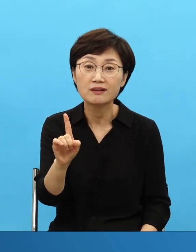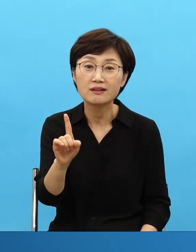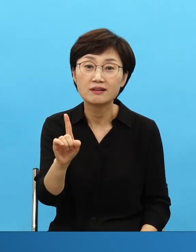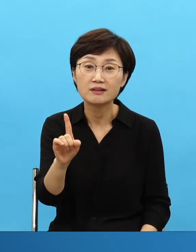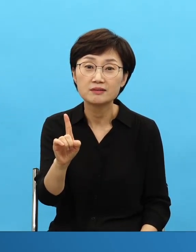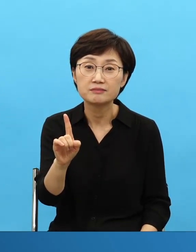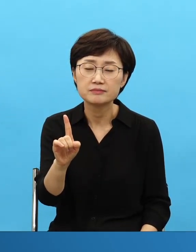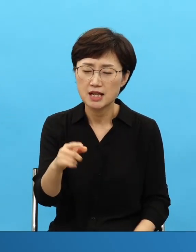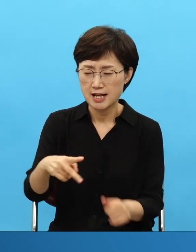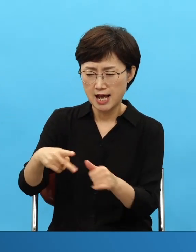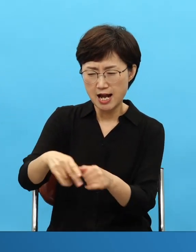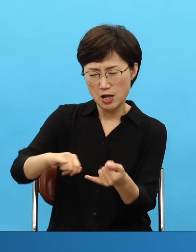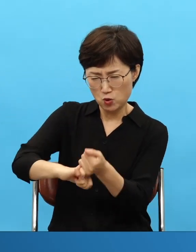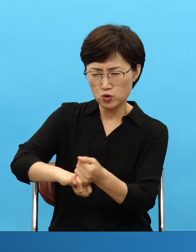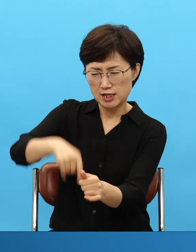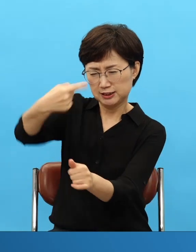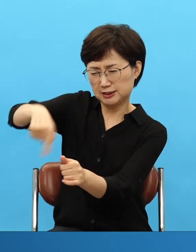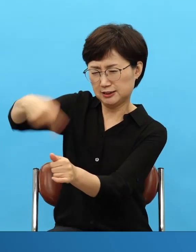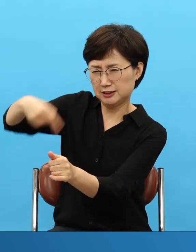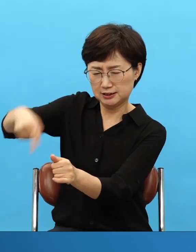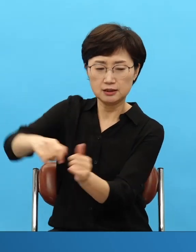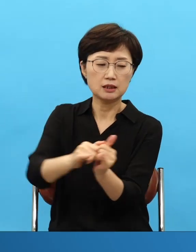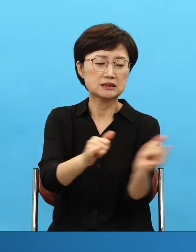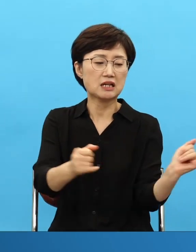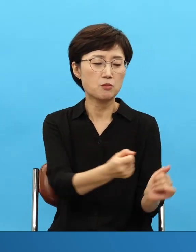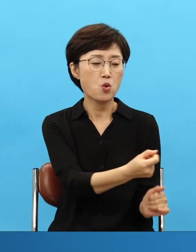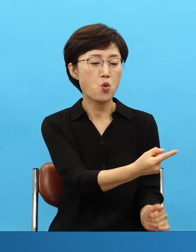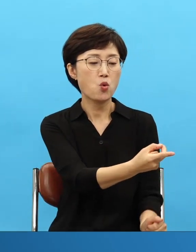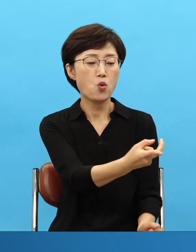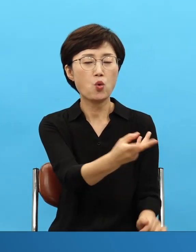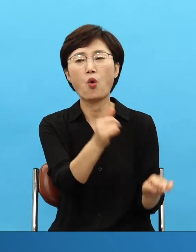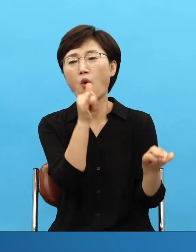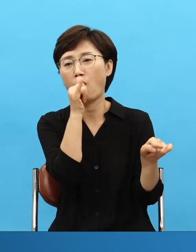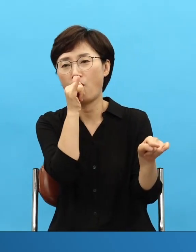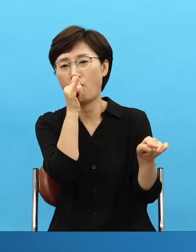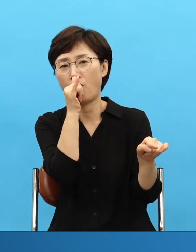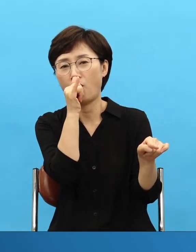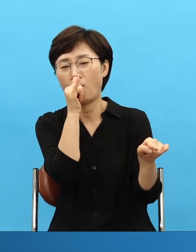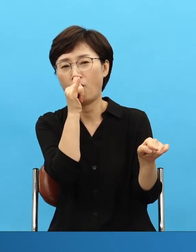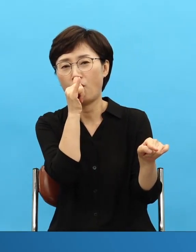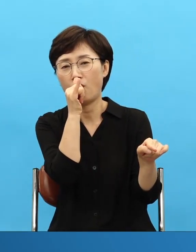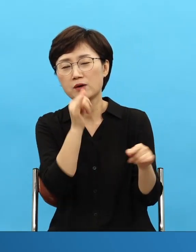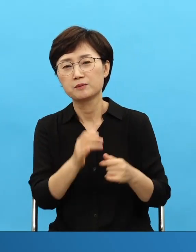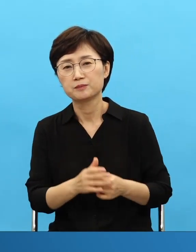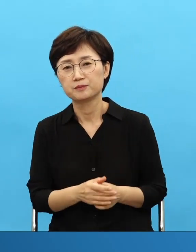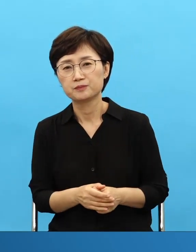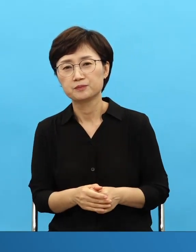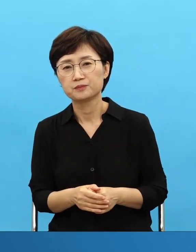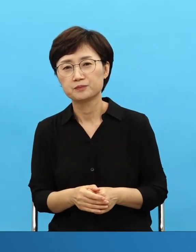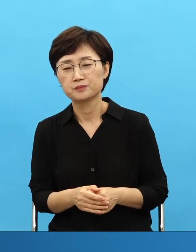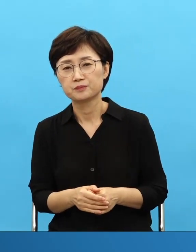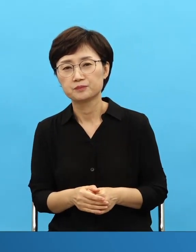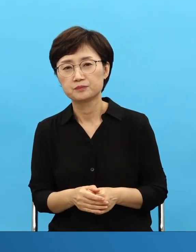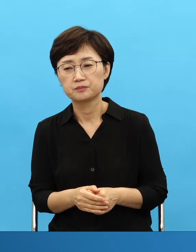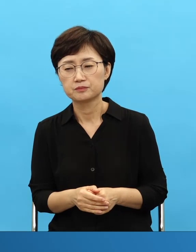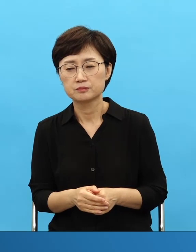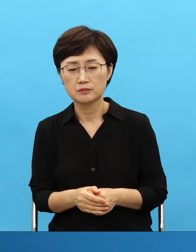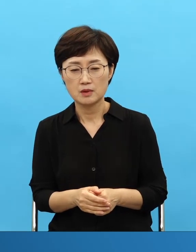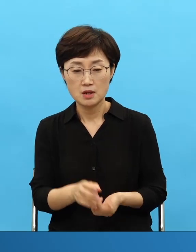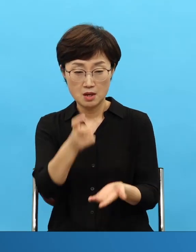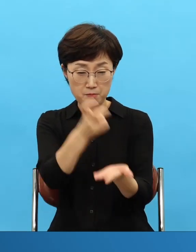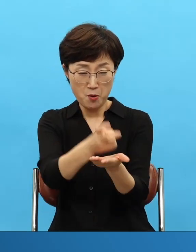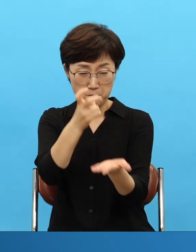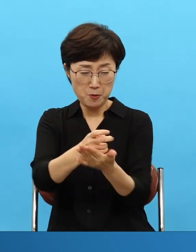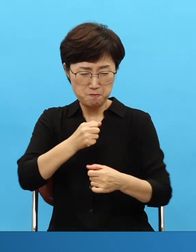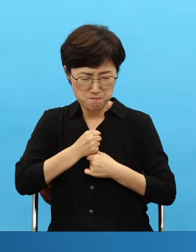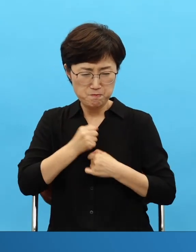이걸 주장하는 사람들이 갈라디아 교회에 들어간 거예요. The people who were adhering to this thought gathered in the church of Galatia. 율법 다 지켜야 돼. They